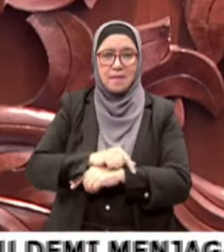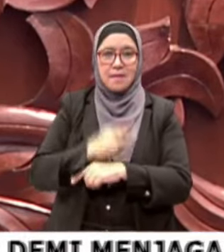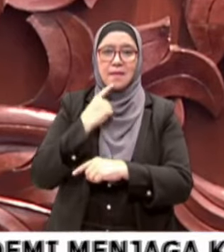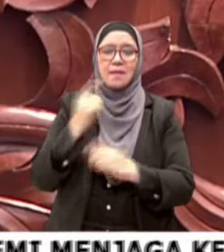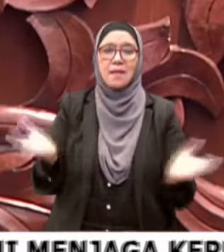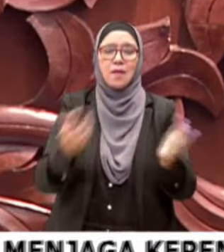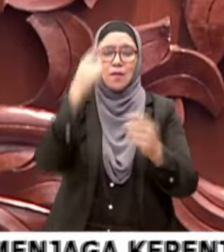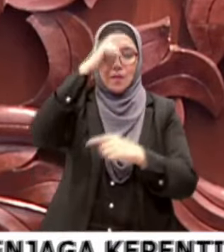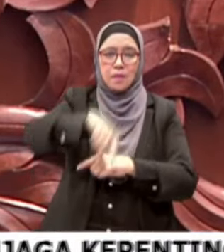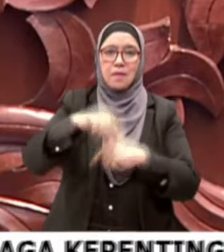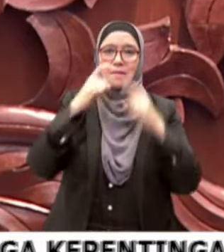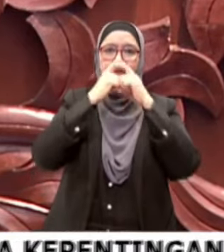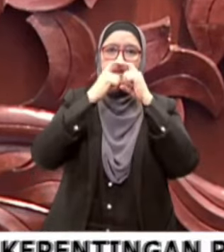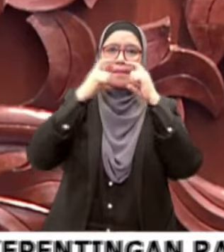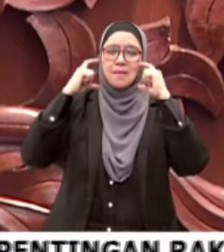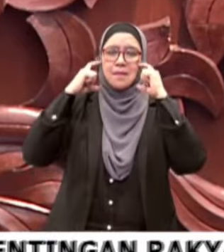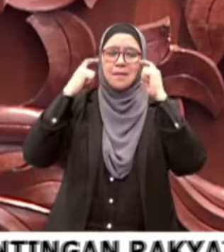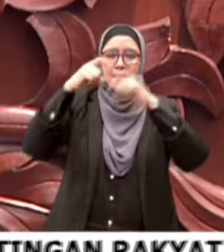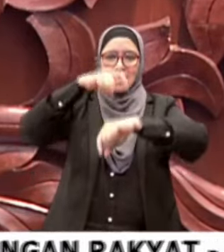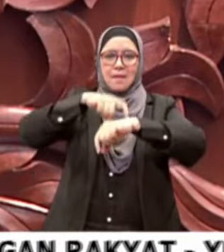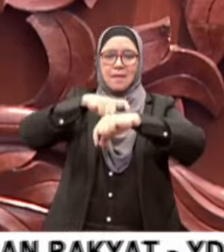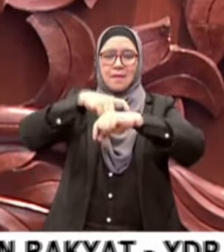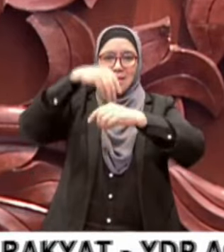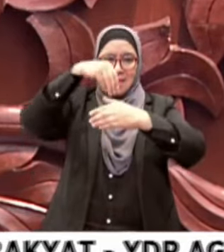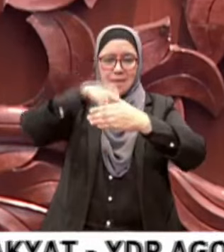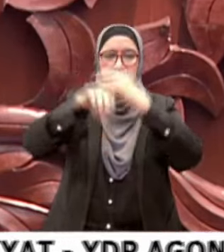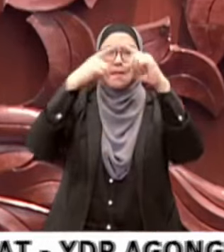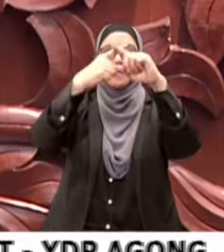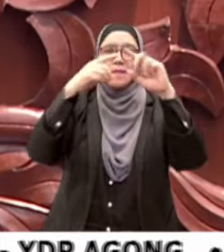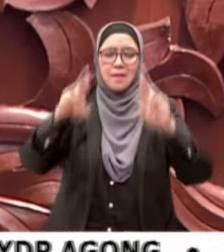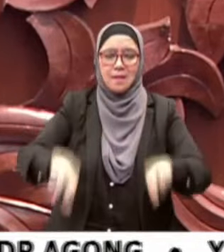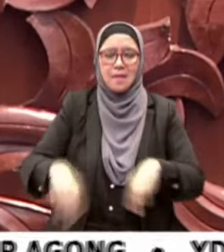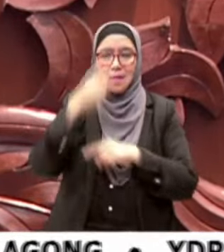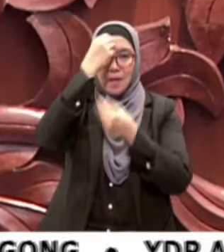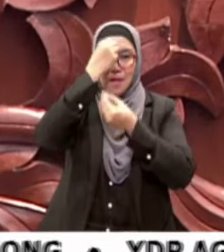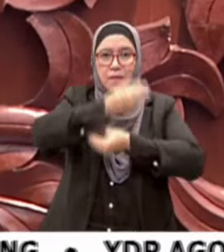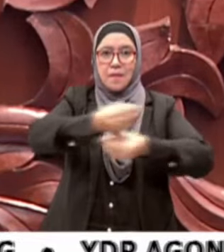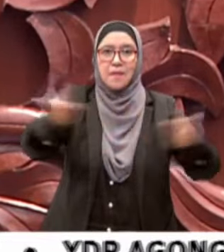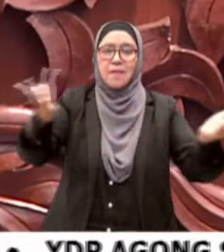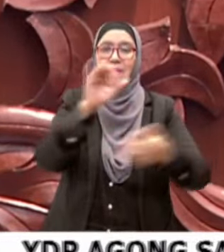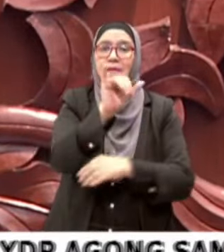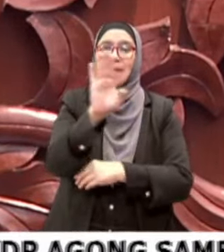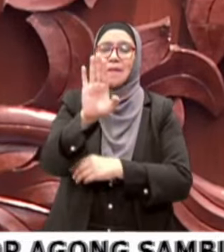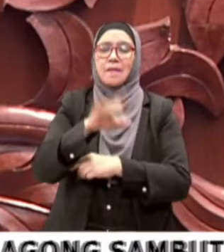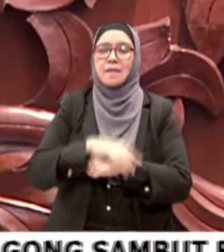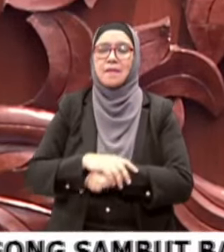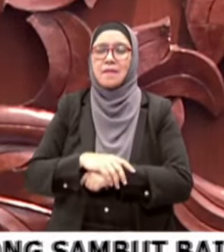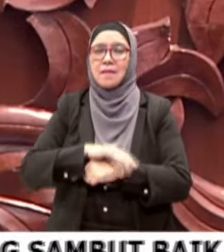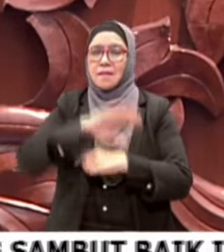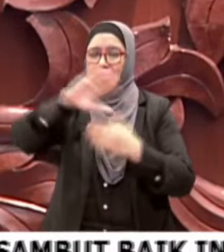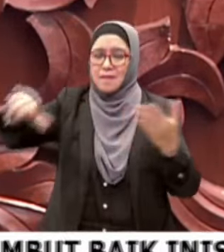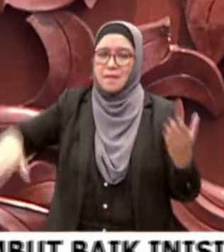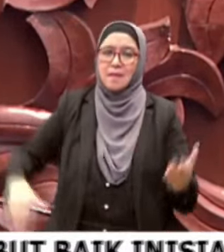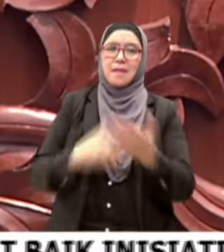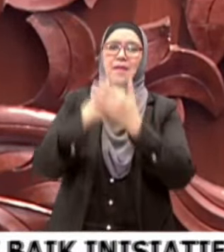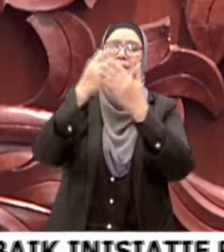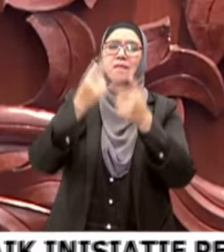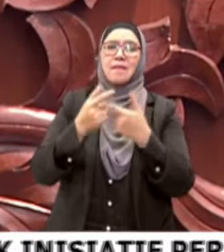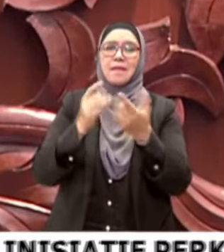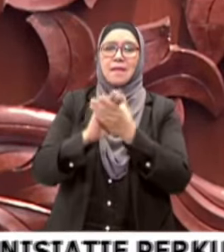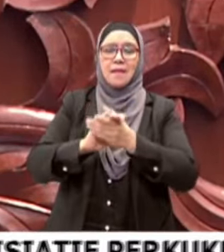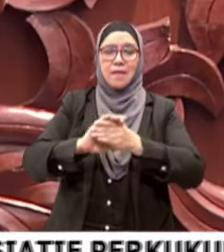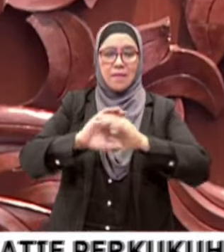sepanjang berada dalam dewan rakyat untuk maluman alel yang brahmat langkah langkah telah diambil dalam dewan ini baik